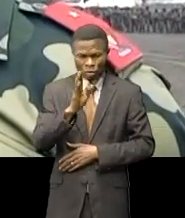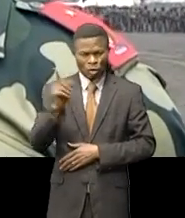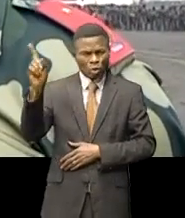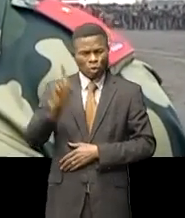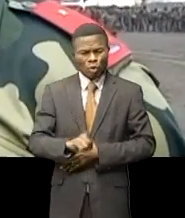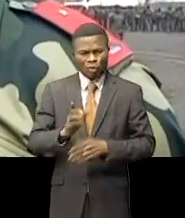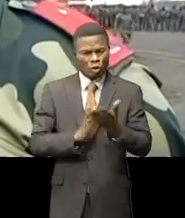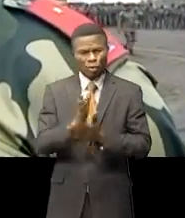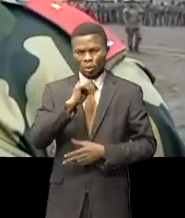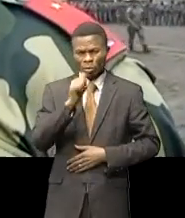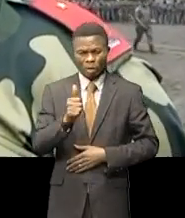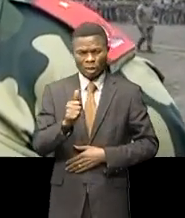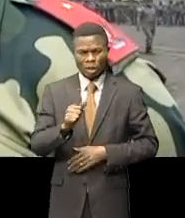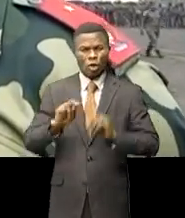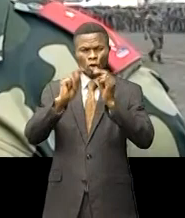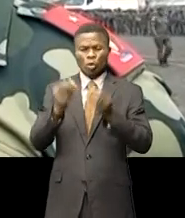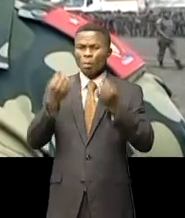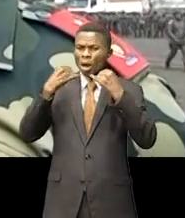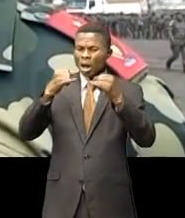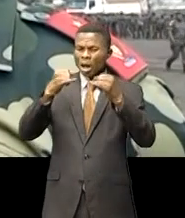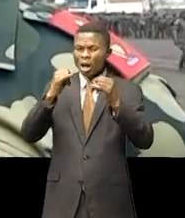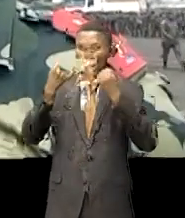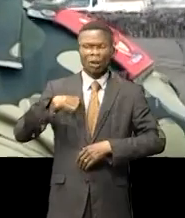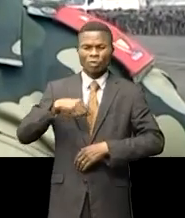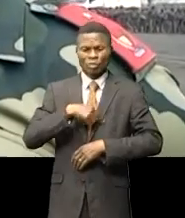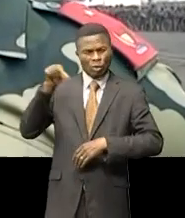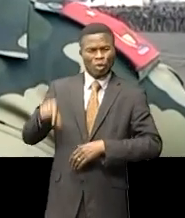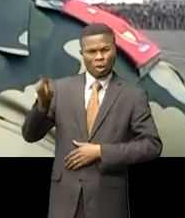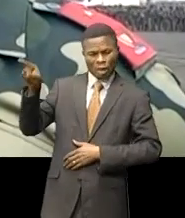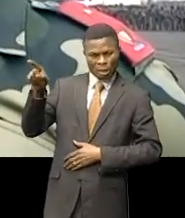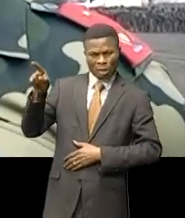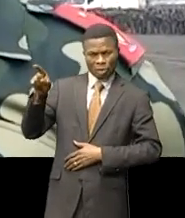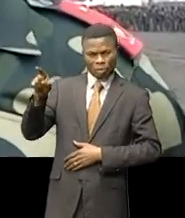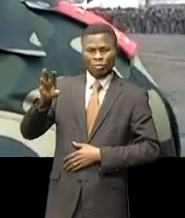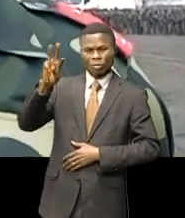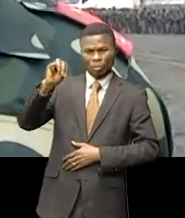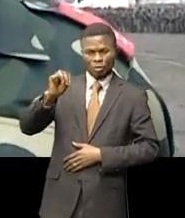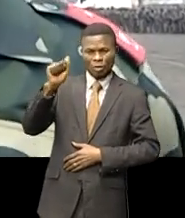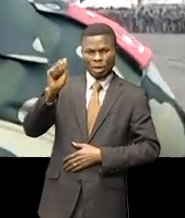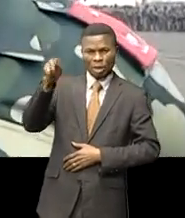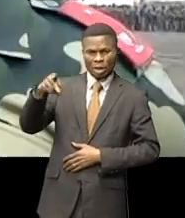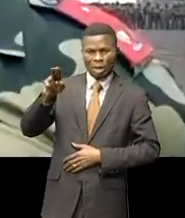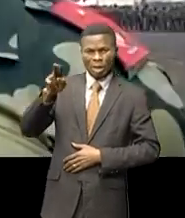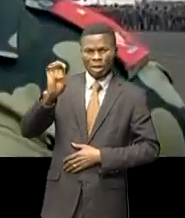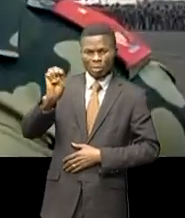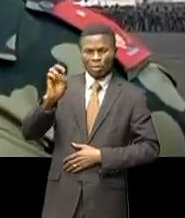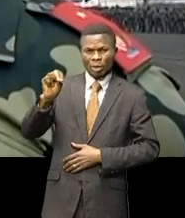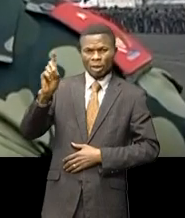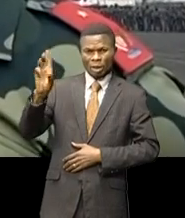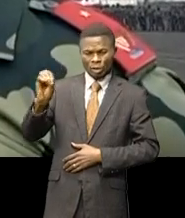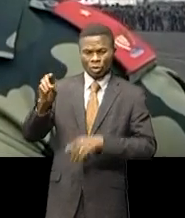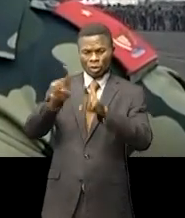C'est ainsi que le service de renseignement nous a renvoyé dans ce quartier-là. Mapendo et